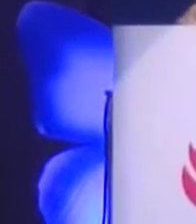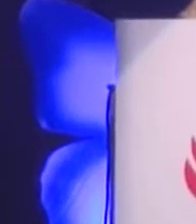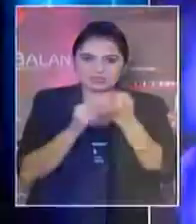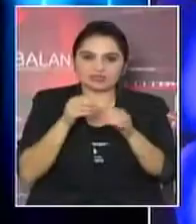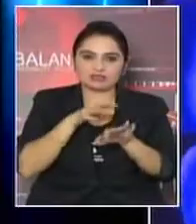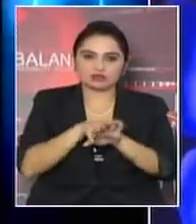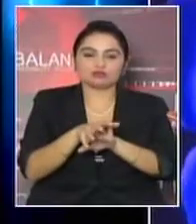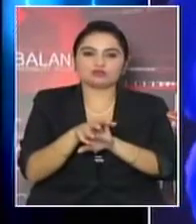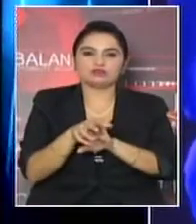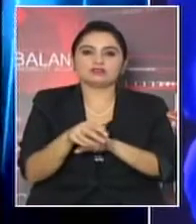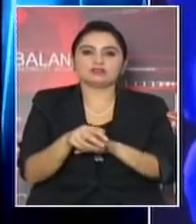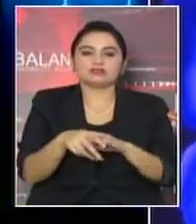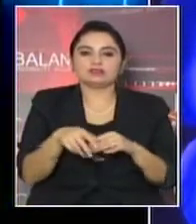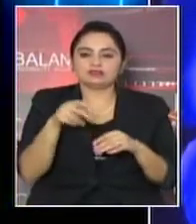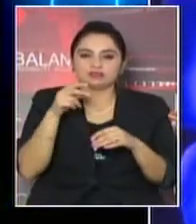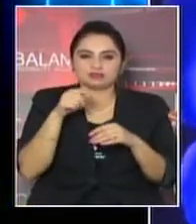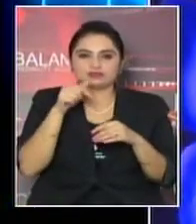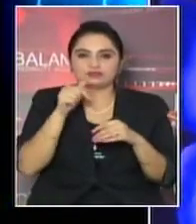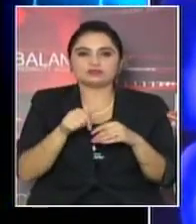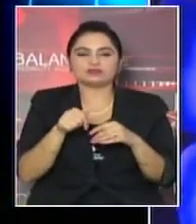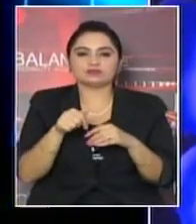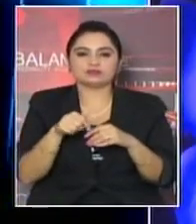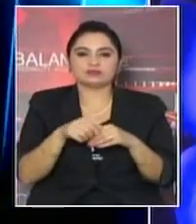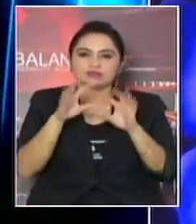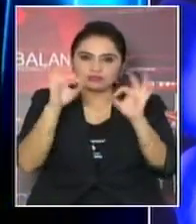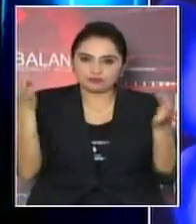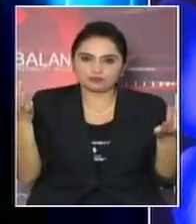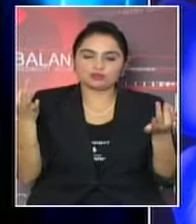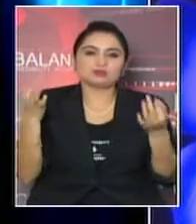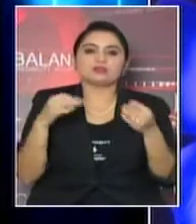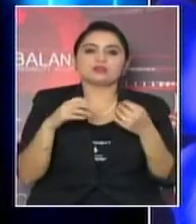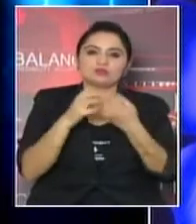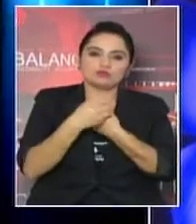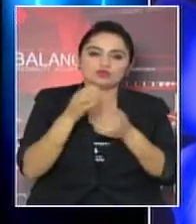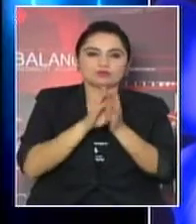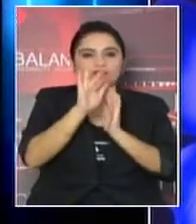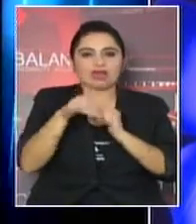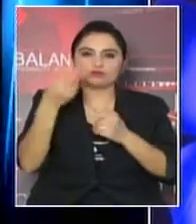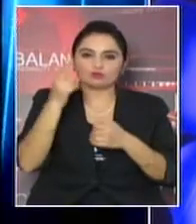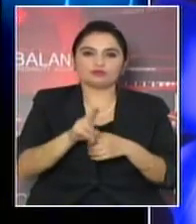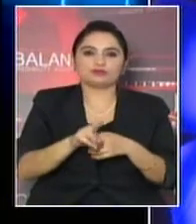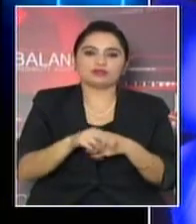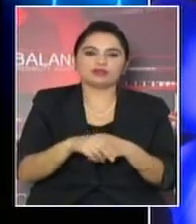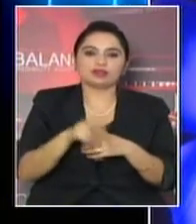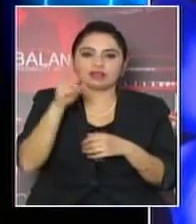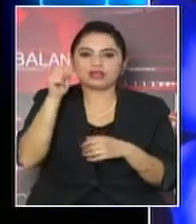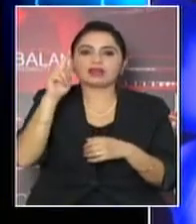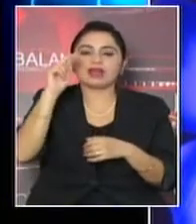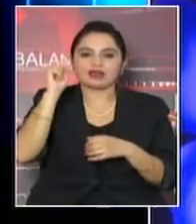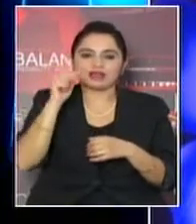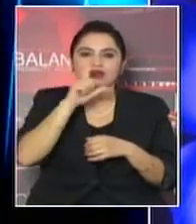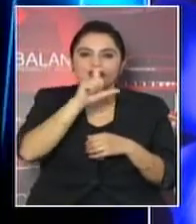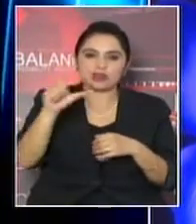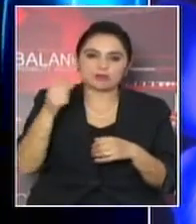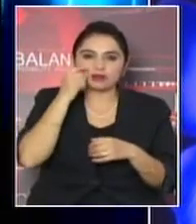पदाधिकारीहरू, निजी क्षेत्रका प्रतिनिधिहरू, विभिन्न मुलुकबाट आउनुभएका गैर आवासीय नेपाली